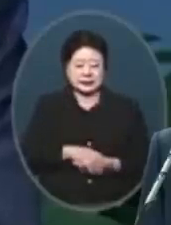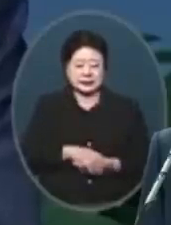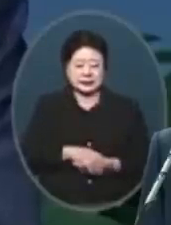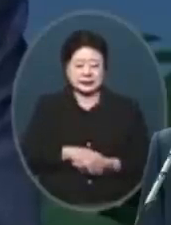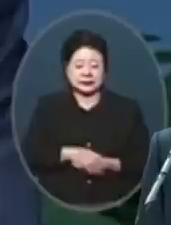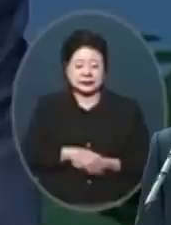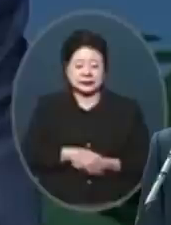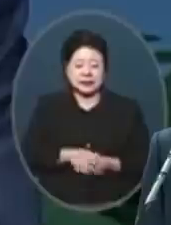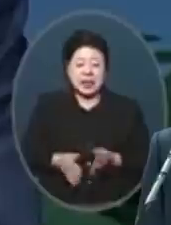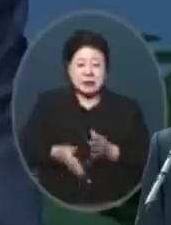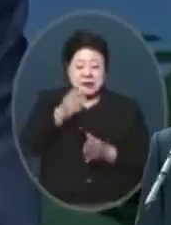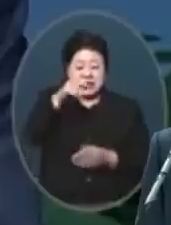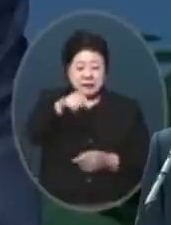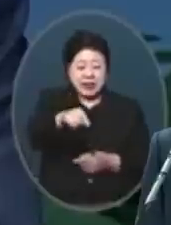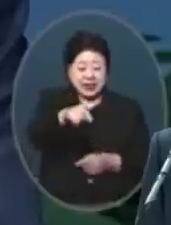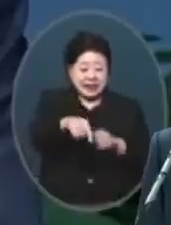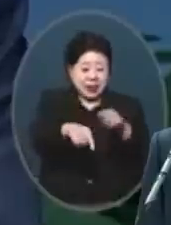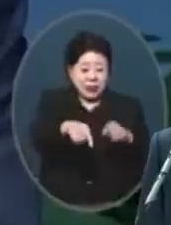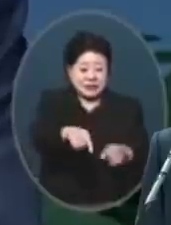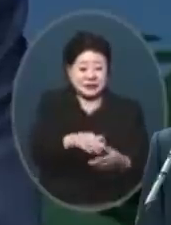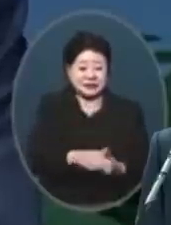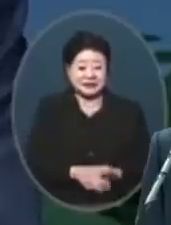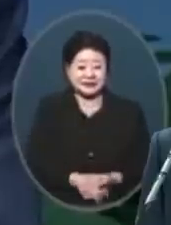빌딩 밖에 나와서